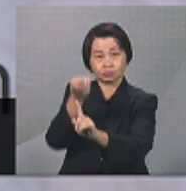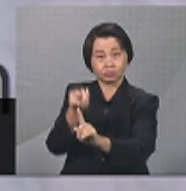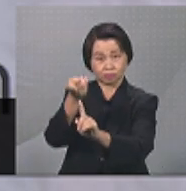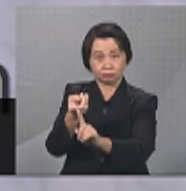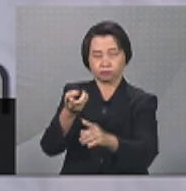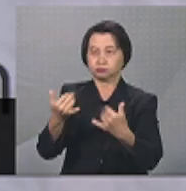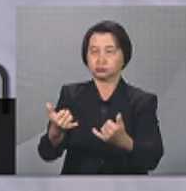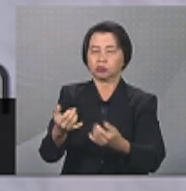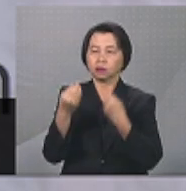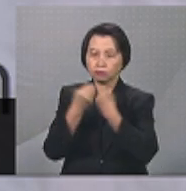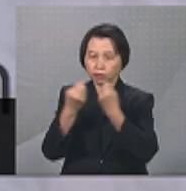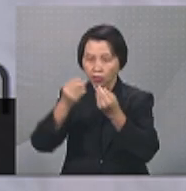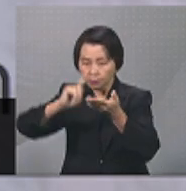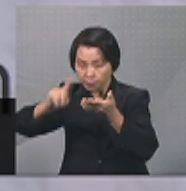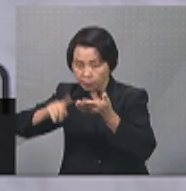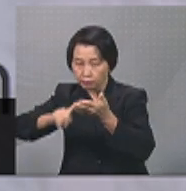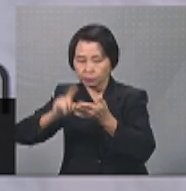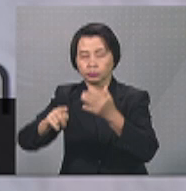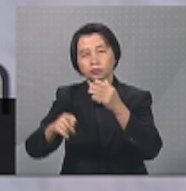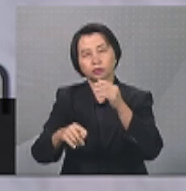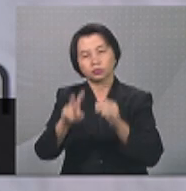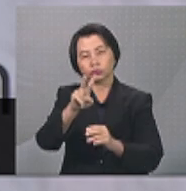Setakat ini bilangan diperiksa ialah